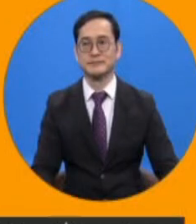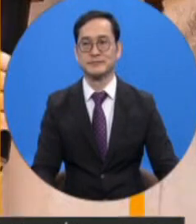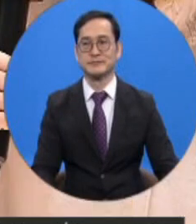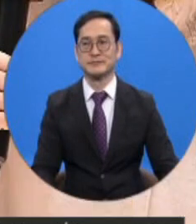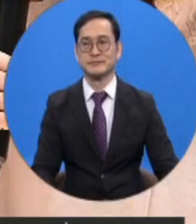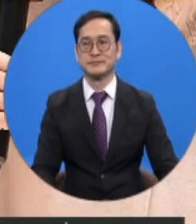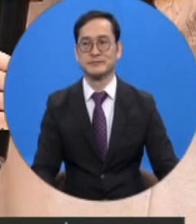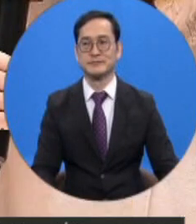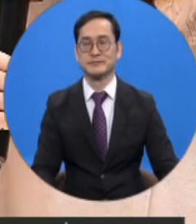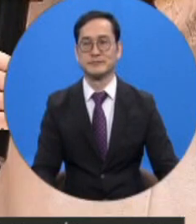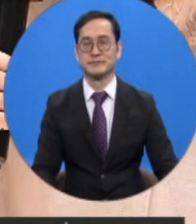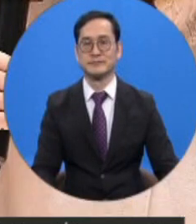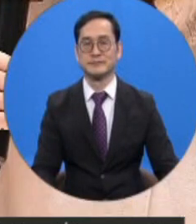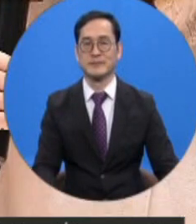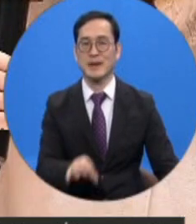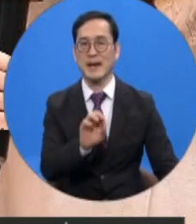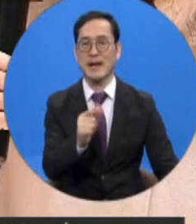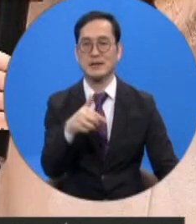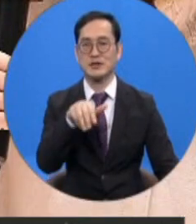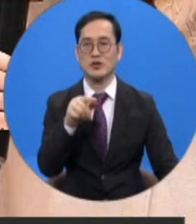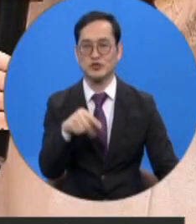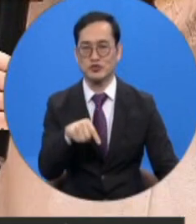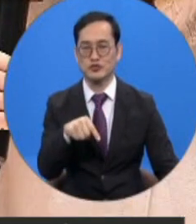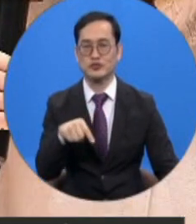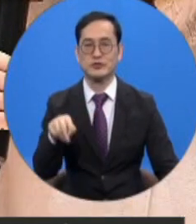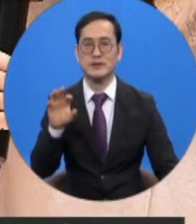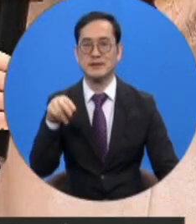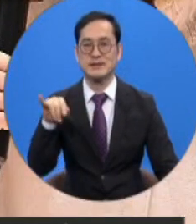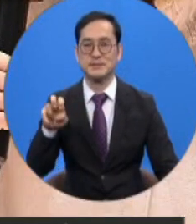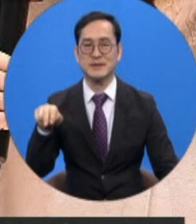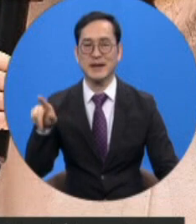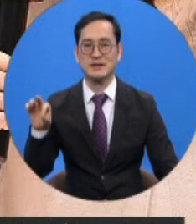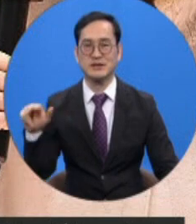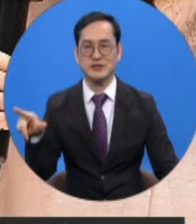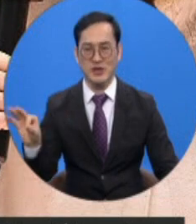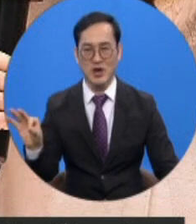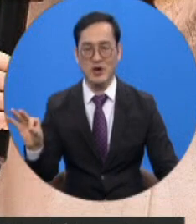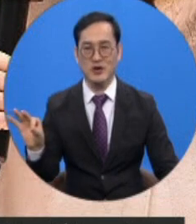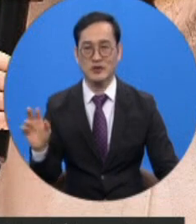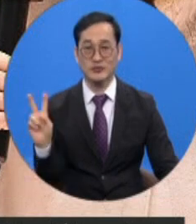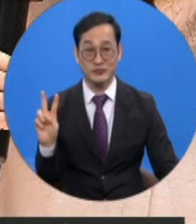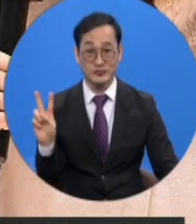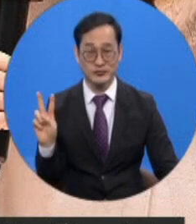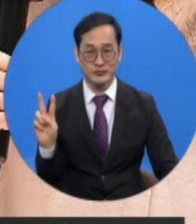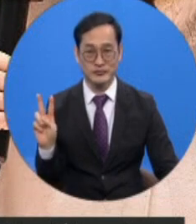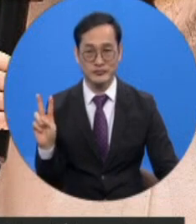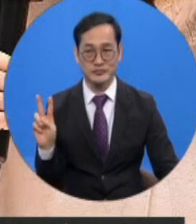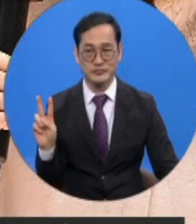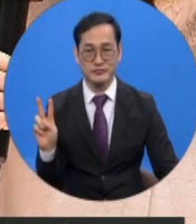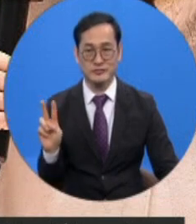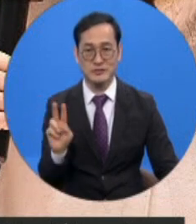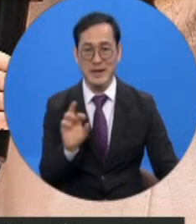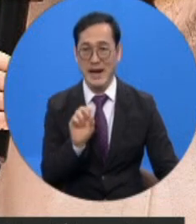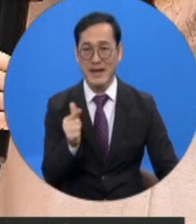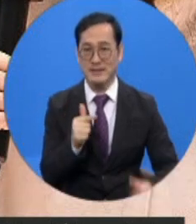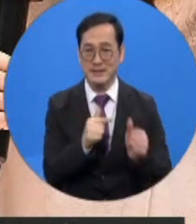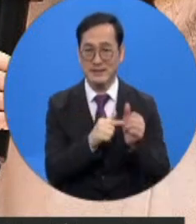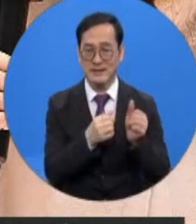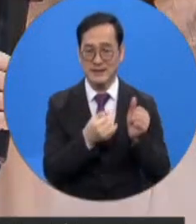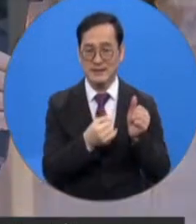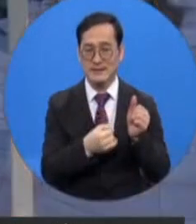떴고요. 안철수 후보와 심상정 후보입니다. 안철수 후보의 딸 서리 씨는